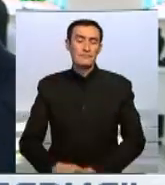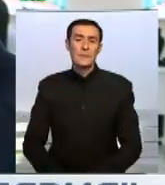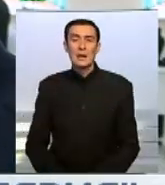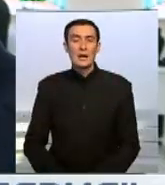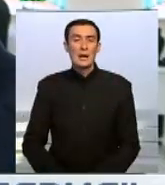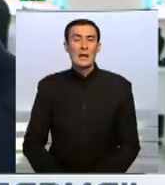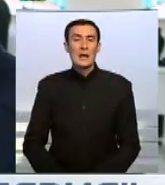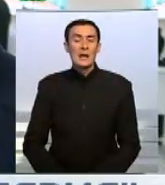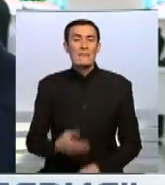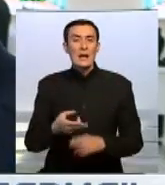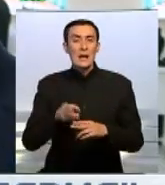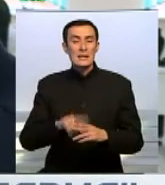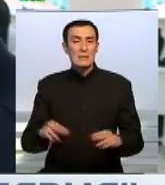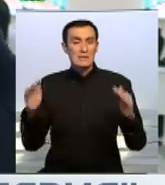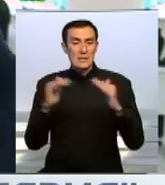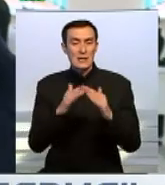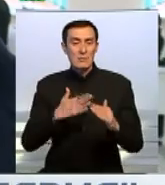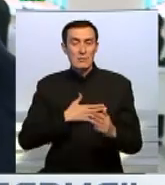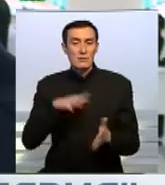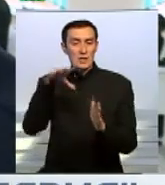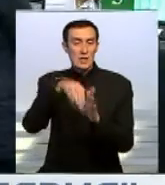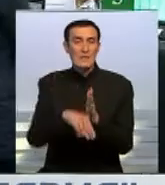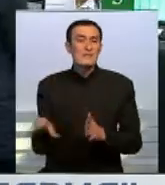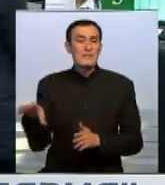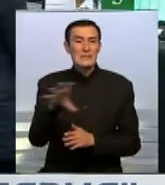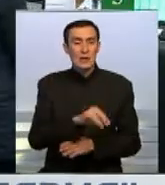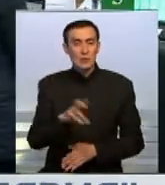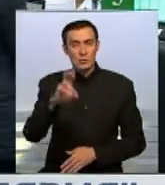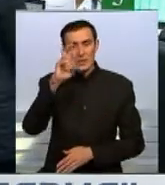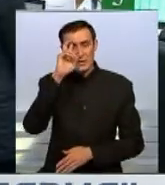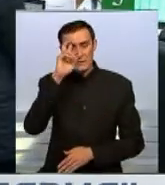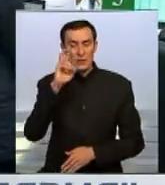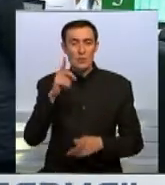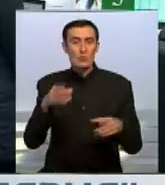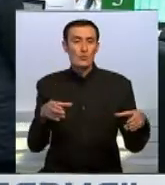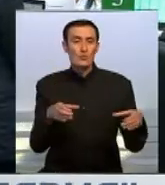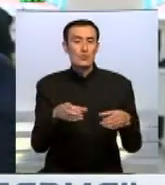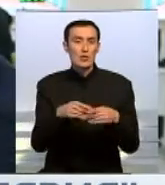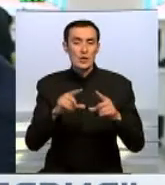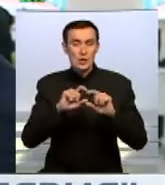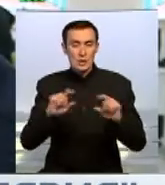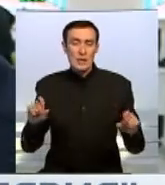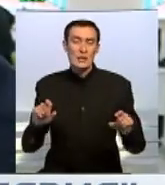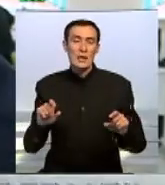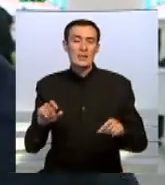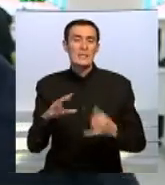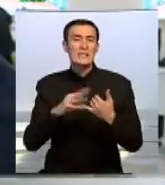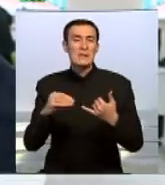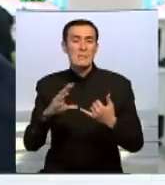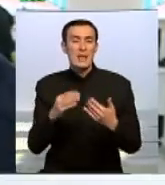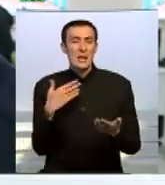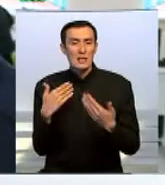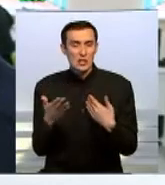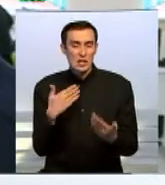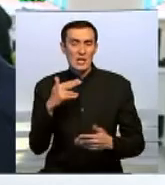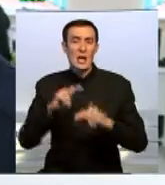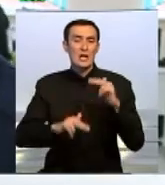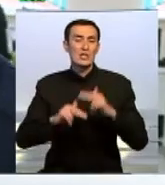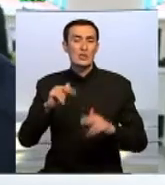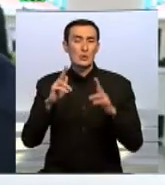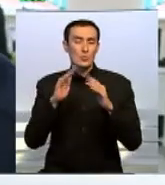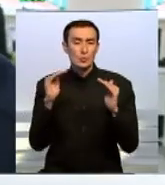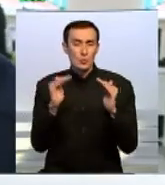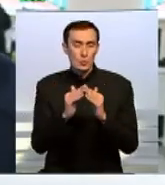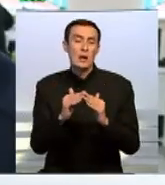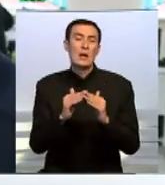Здесь мы собрали все государственные учреждения акимата города. Это оказание услуг по земельным отношениям, архитектуре,